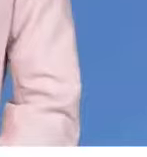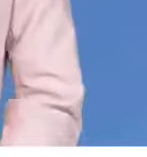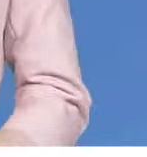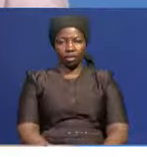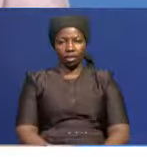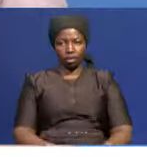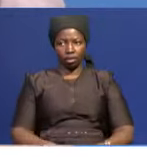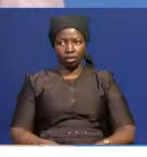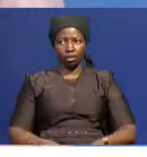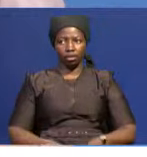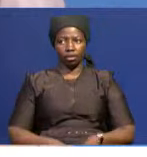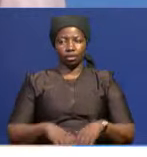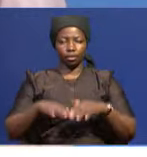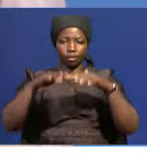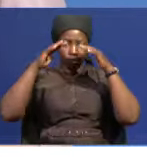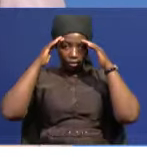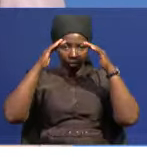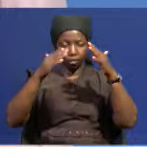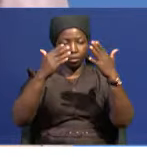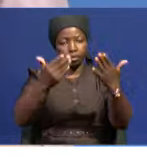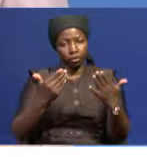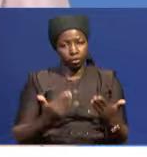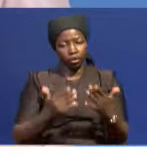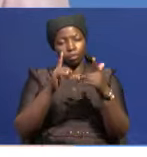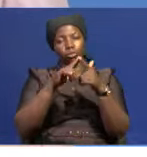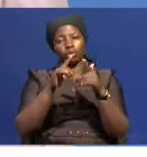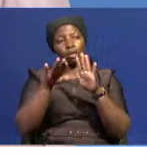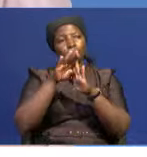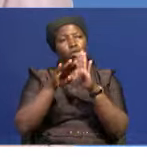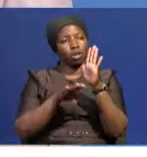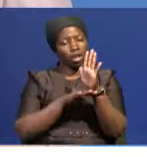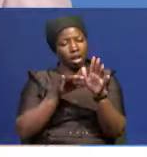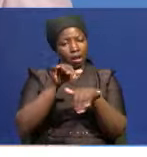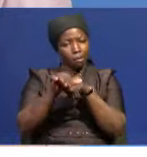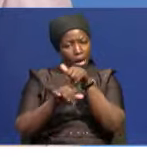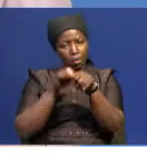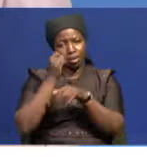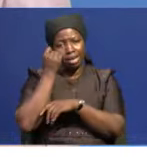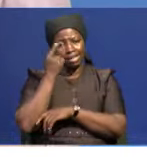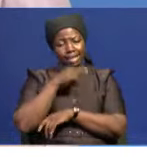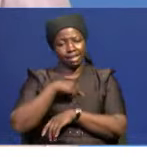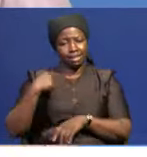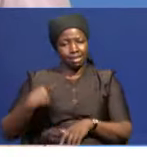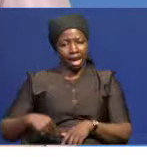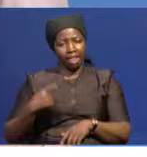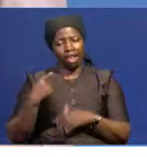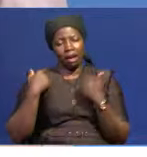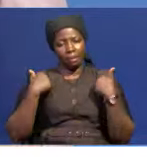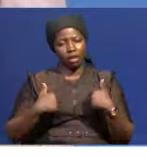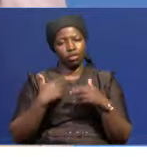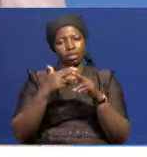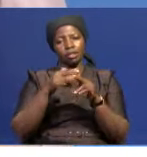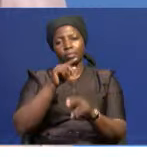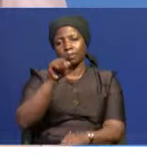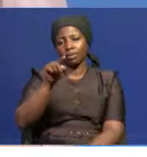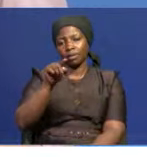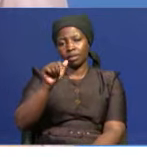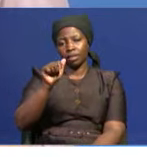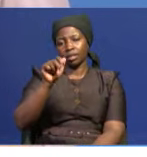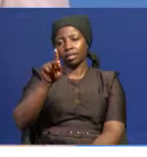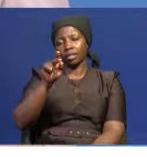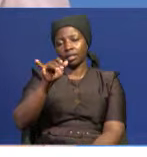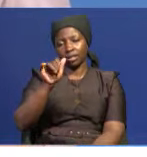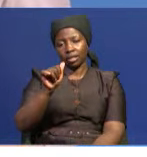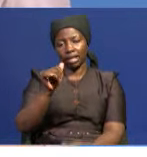Mambo na karibu katika kipindi cha Ifahamu China. Mimi ni Zakia Peng. Uzalishaji wa